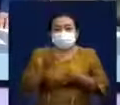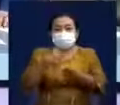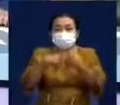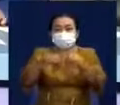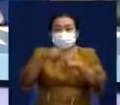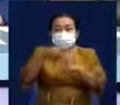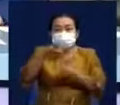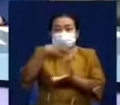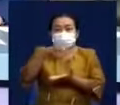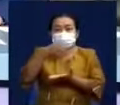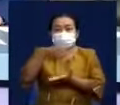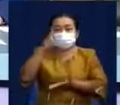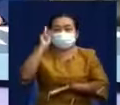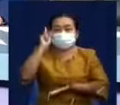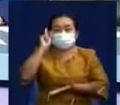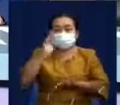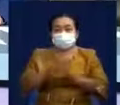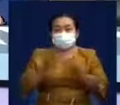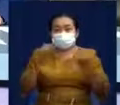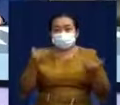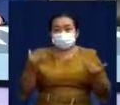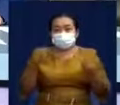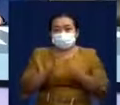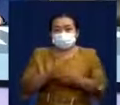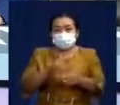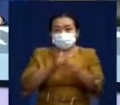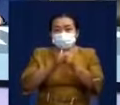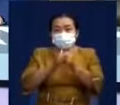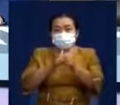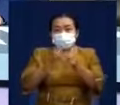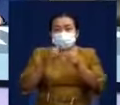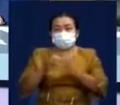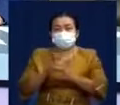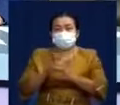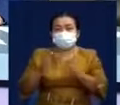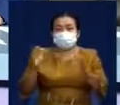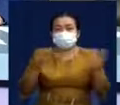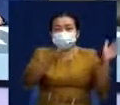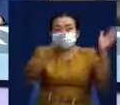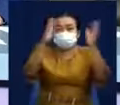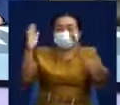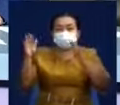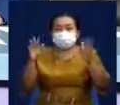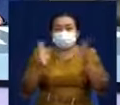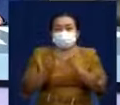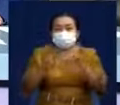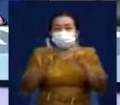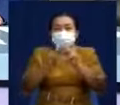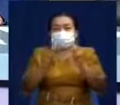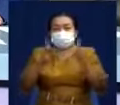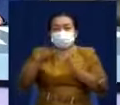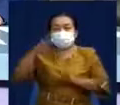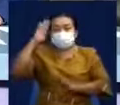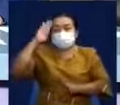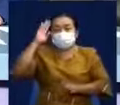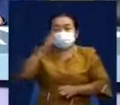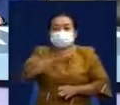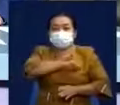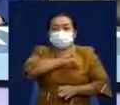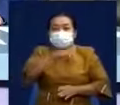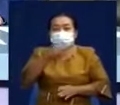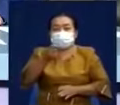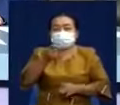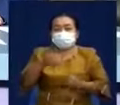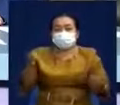กลับเข้ามาในช่วงนี้นะคะเรามาติดตามกันกับภาพบรรยากาศกำลังพลจิตอาสากองทัพน้อยที่3ค่ะได้ร่วมกิจกรรมพัฒนาวัด